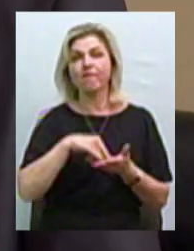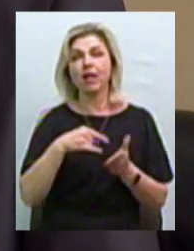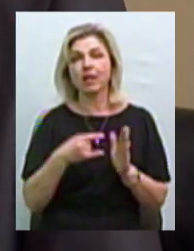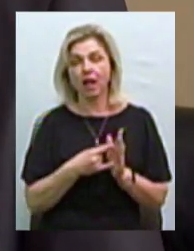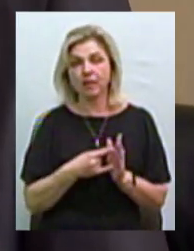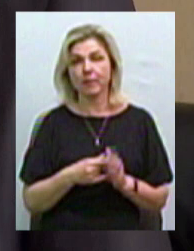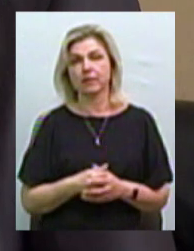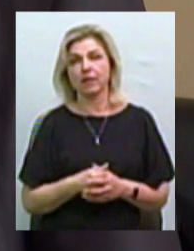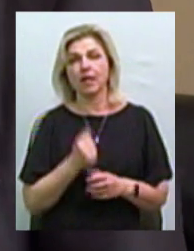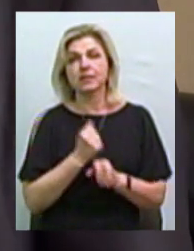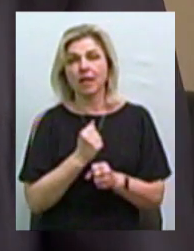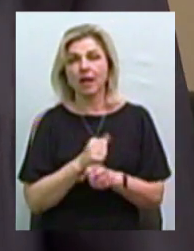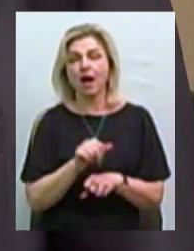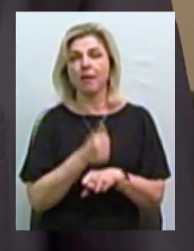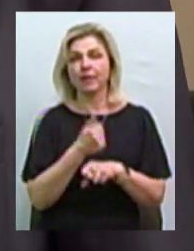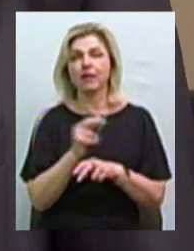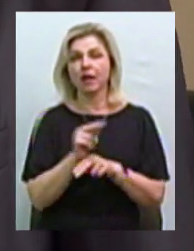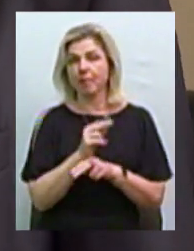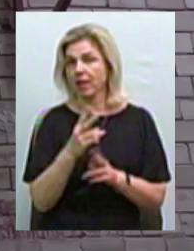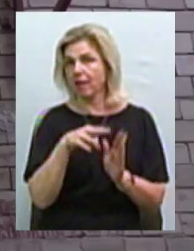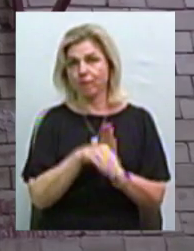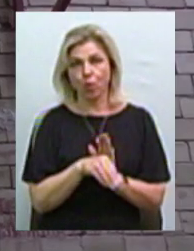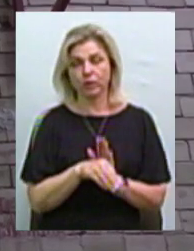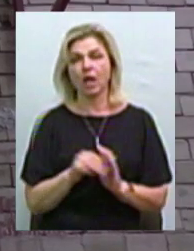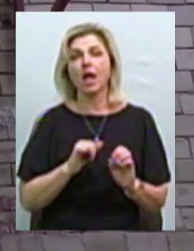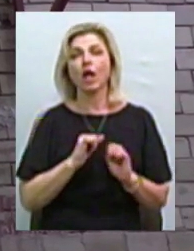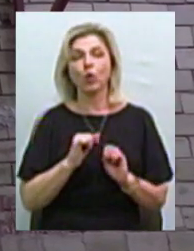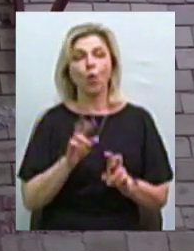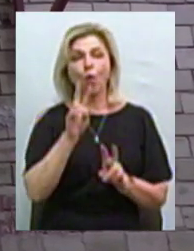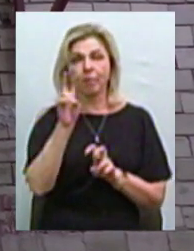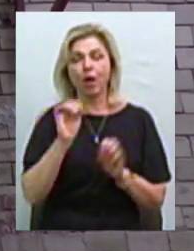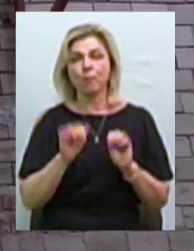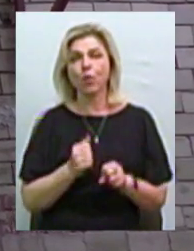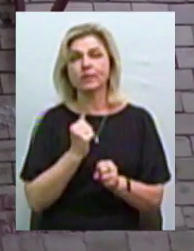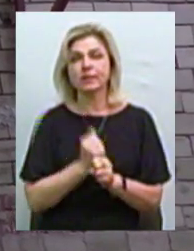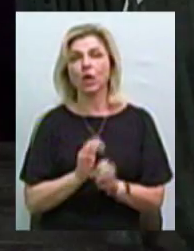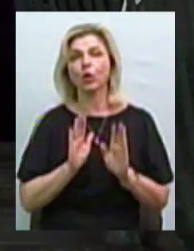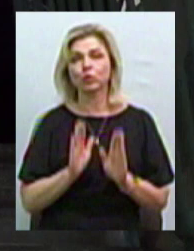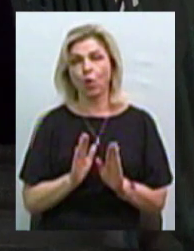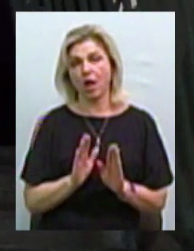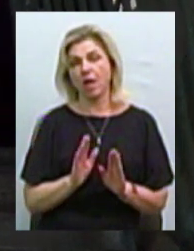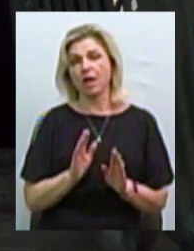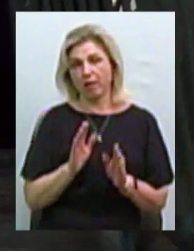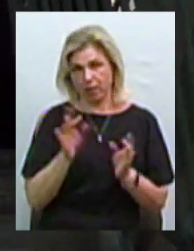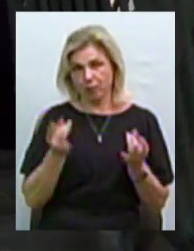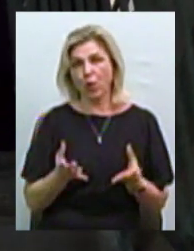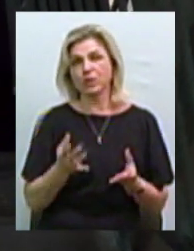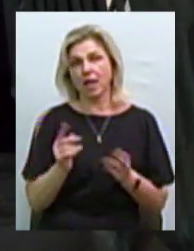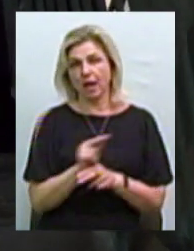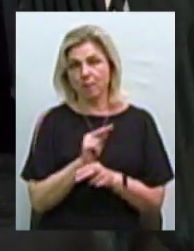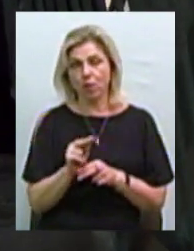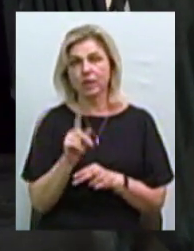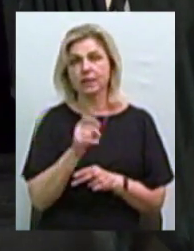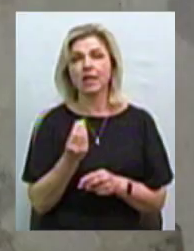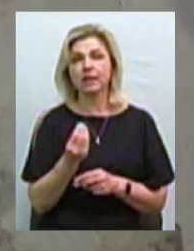метр, проведення капітального ремонту не входить. Керуюча компанія може провести лише поточний ремонт. За рік на рахунок